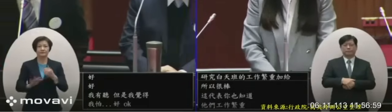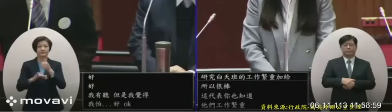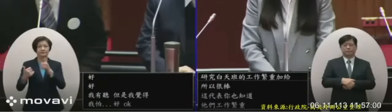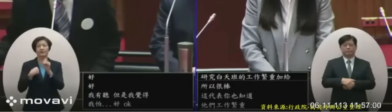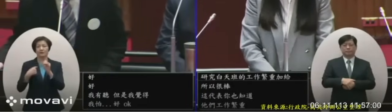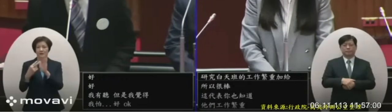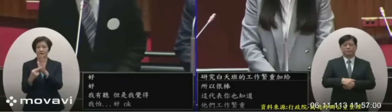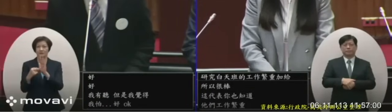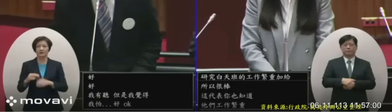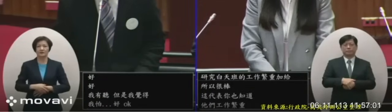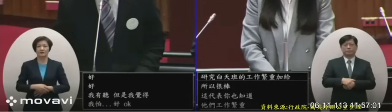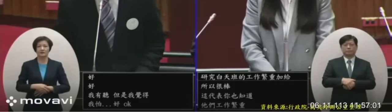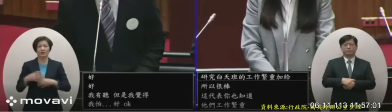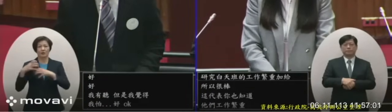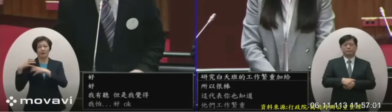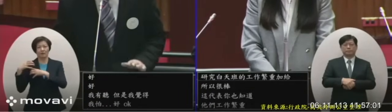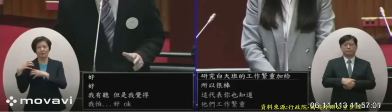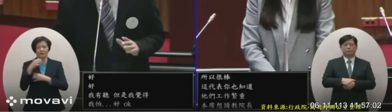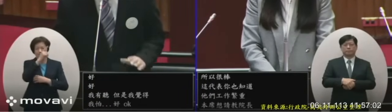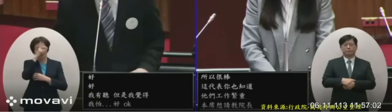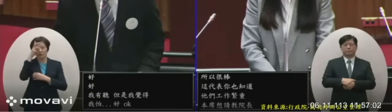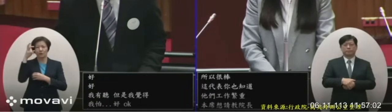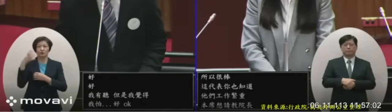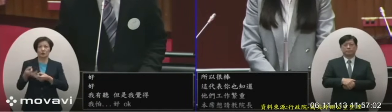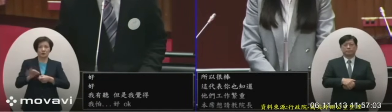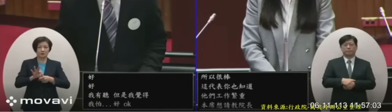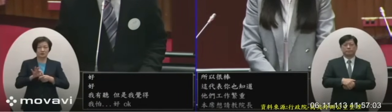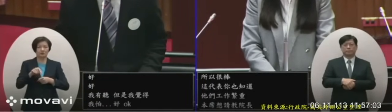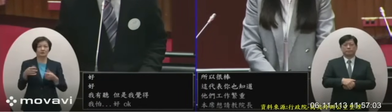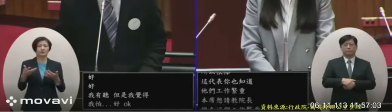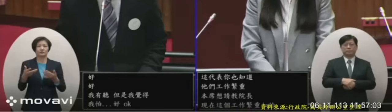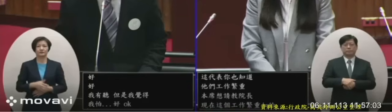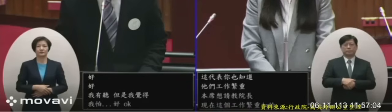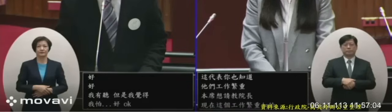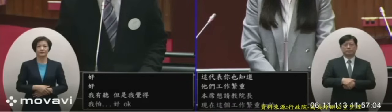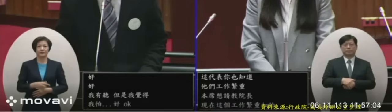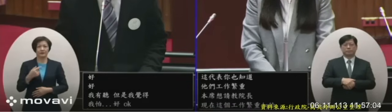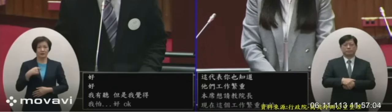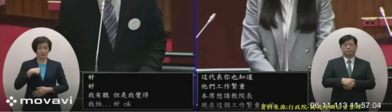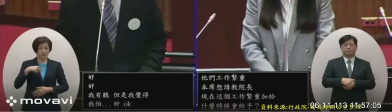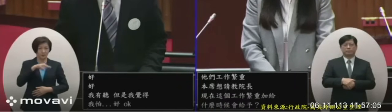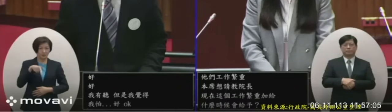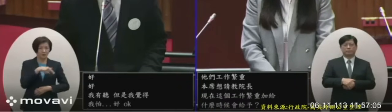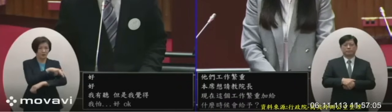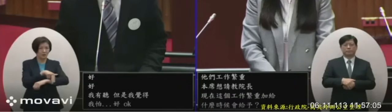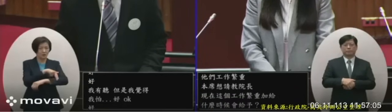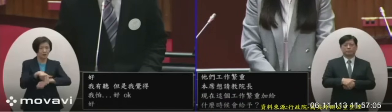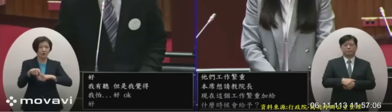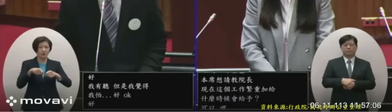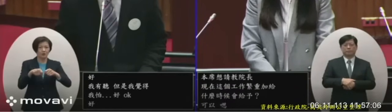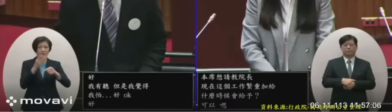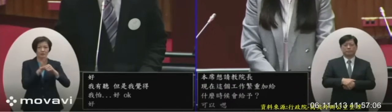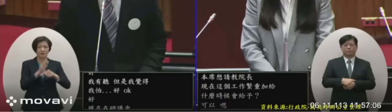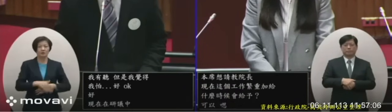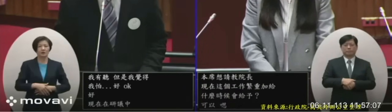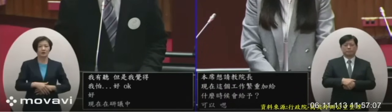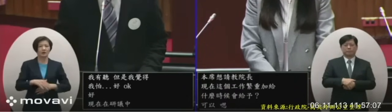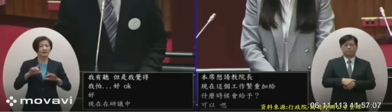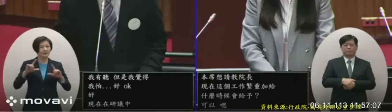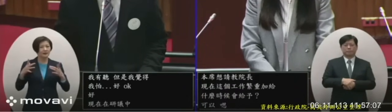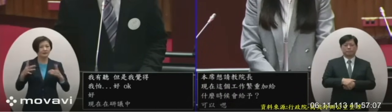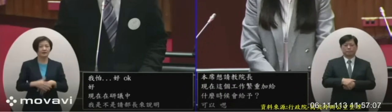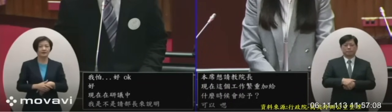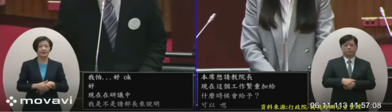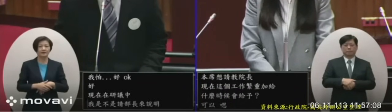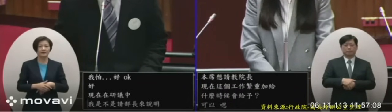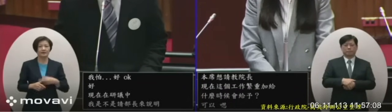那繁重加急的工作繁重加急的这一个部分，我们正在规划设计的，我预计大概在